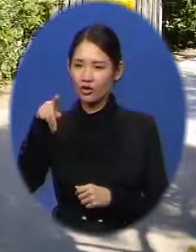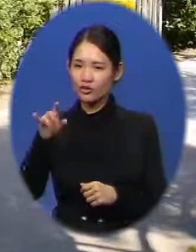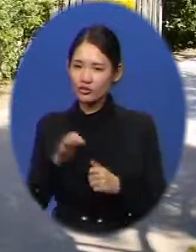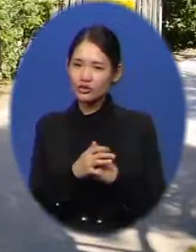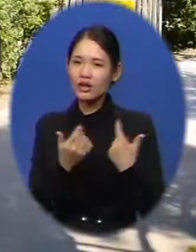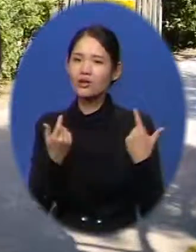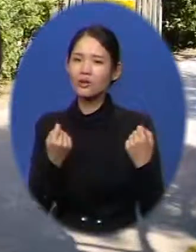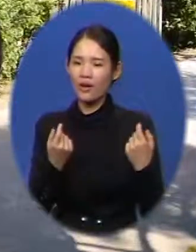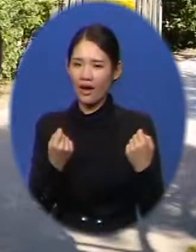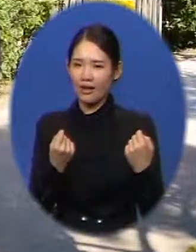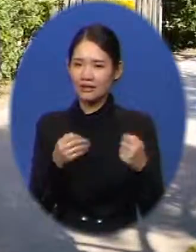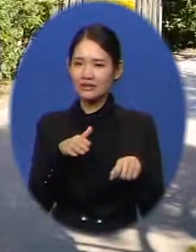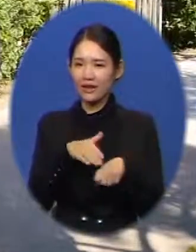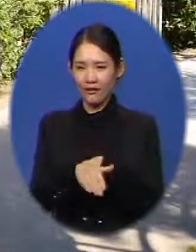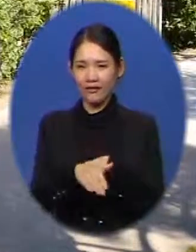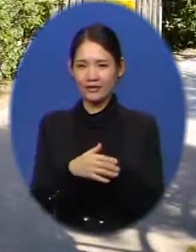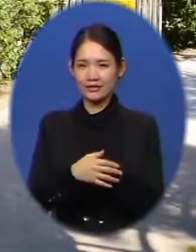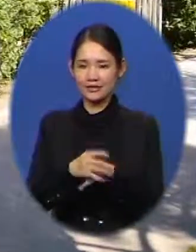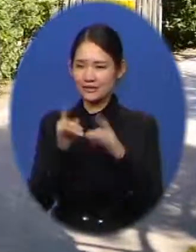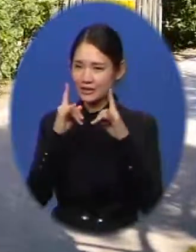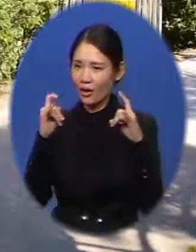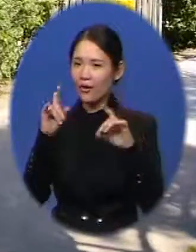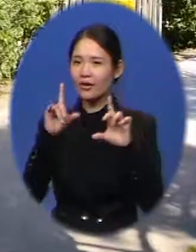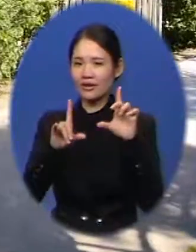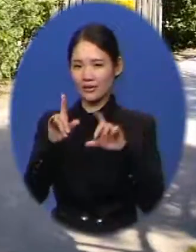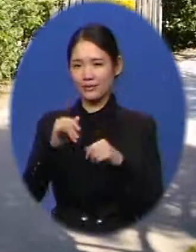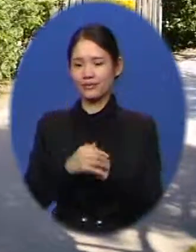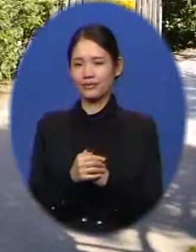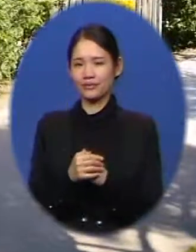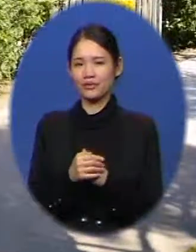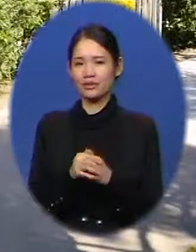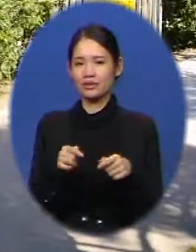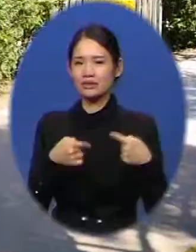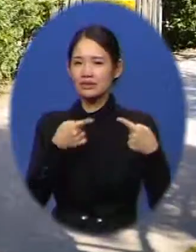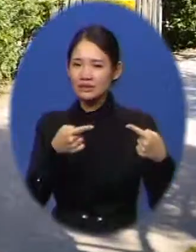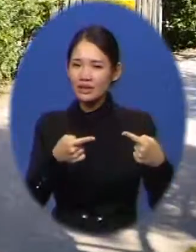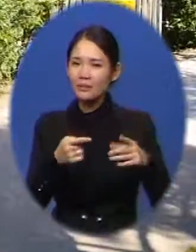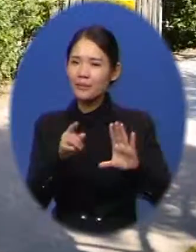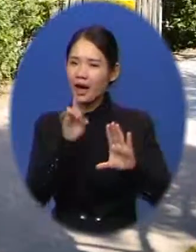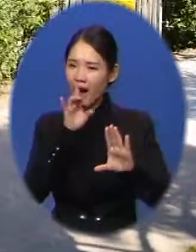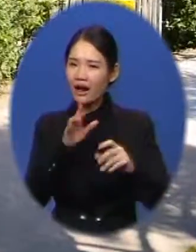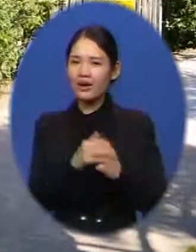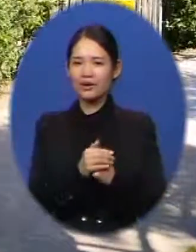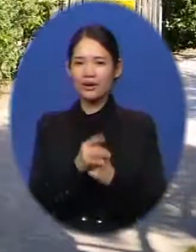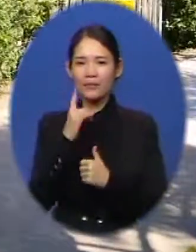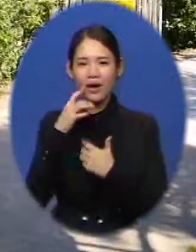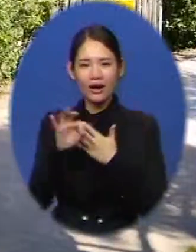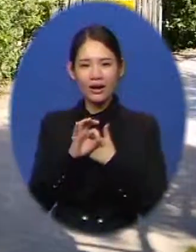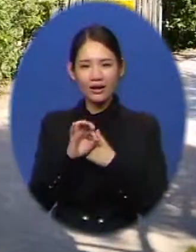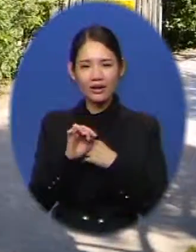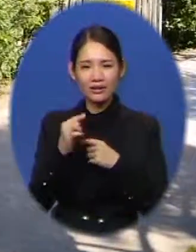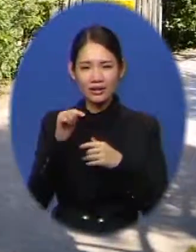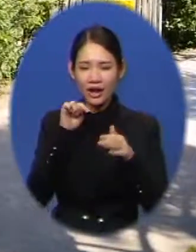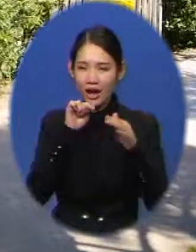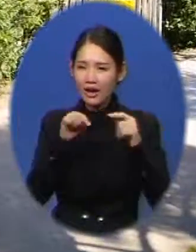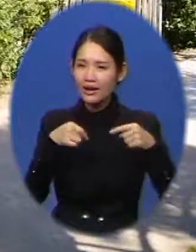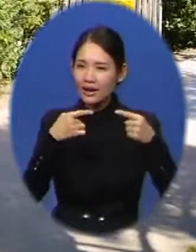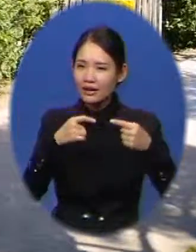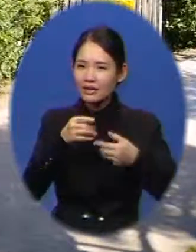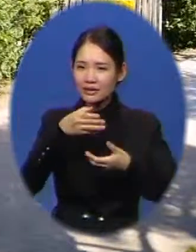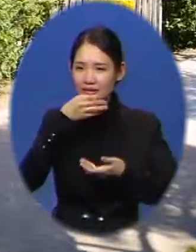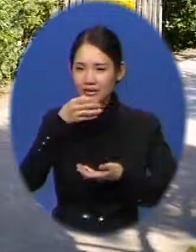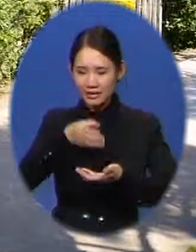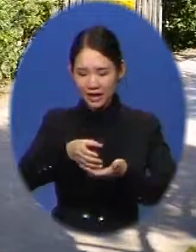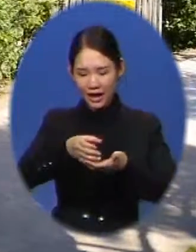같은 그런 형식의 정자입니다. 그래서 지금 우리가 들어갈 수 없지만 만약에 저 안에 들어가서 차를 마시면